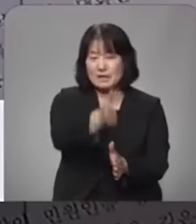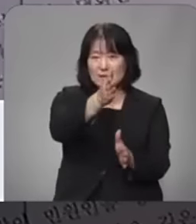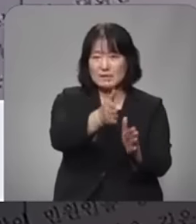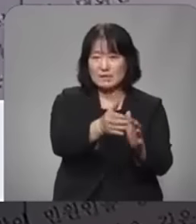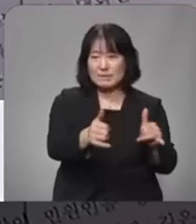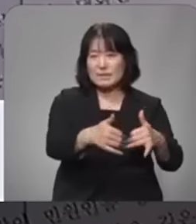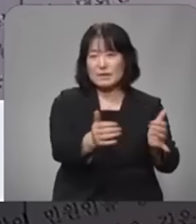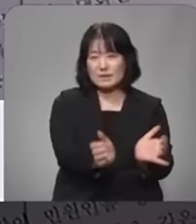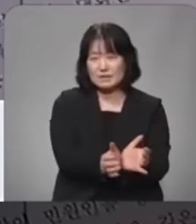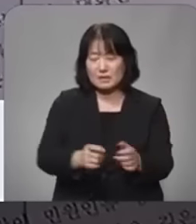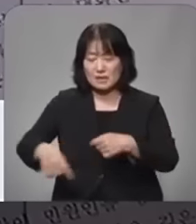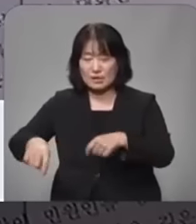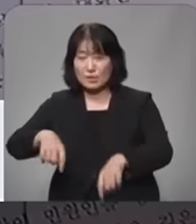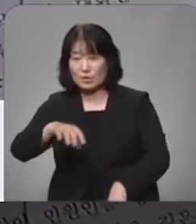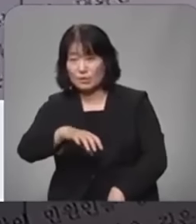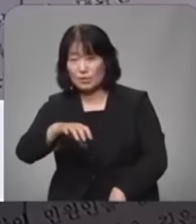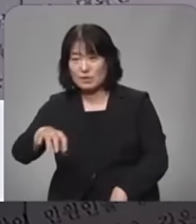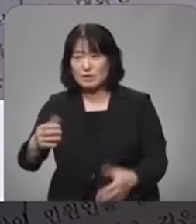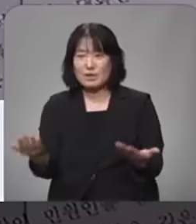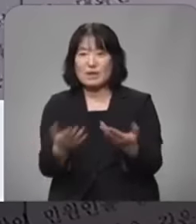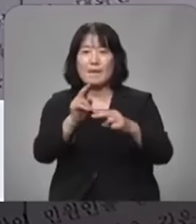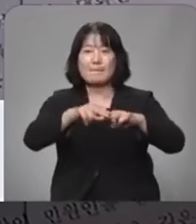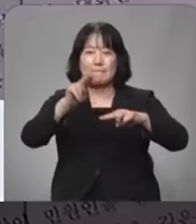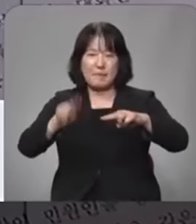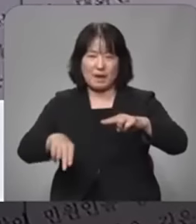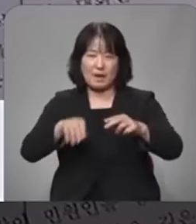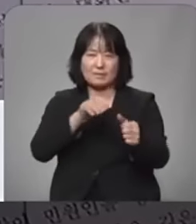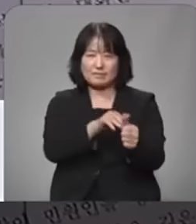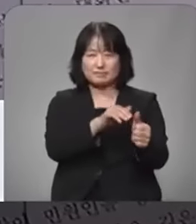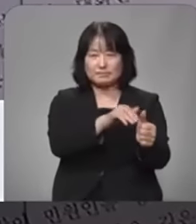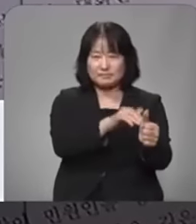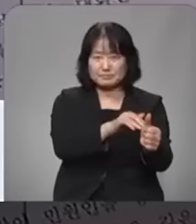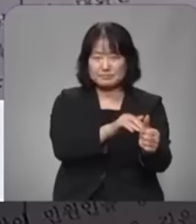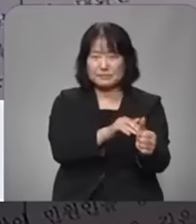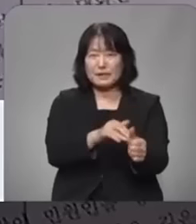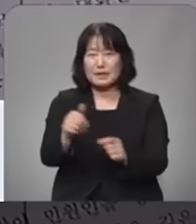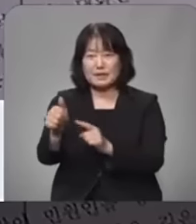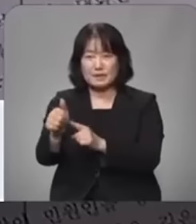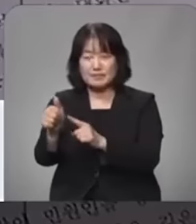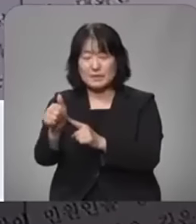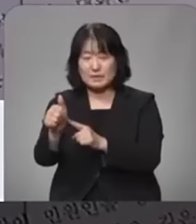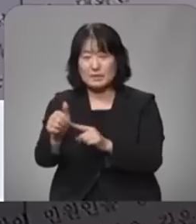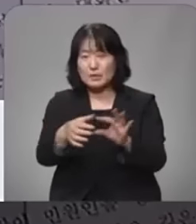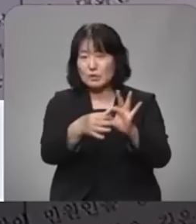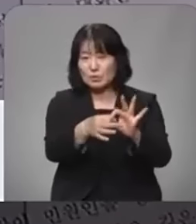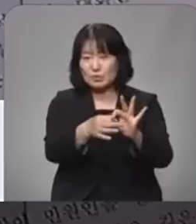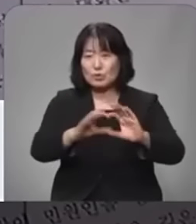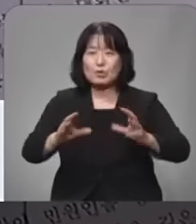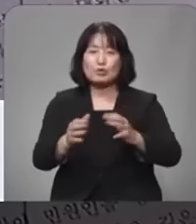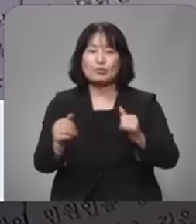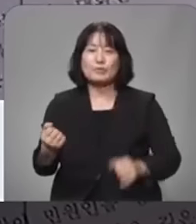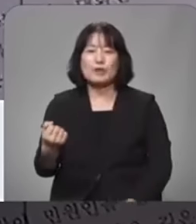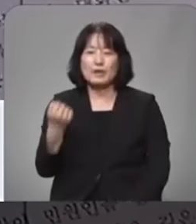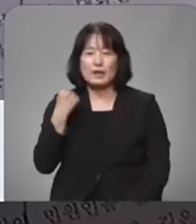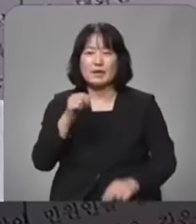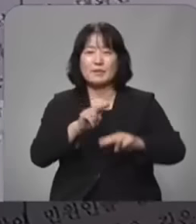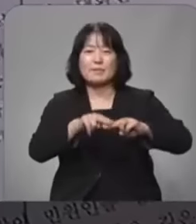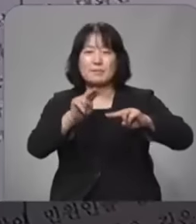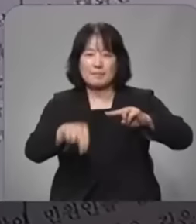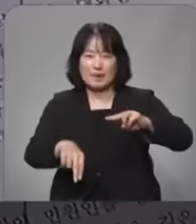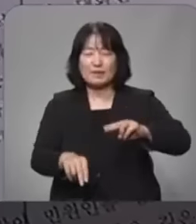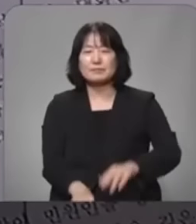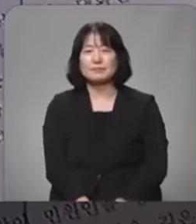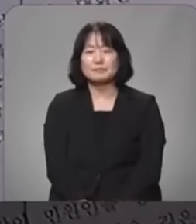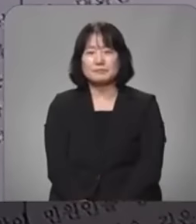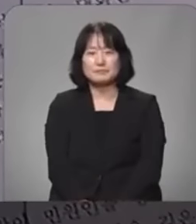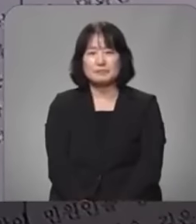정치권이 군수직 사퇴를 요구하고 나선 가운데 김군수는 소속 정당인 국민의 힘을 탈당했습니다 노지 기자의